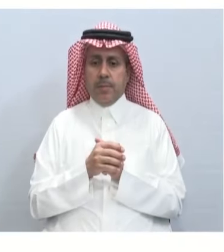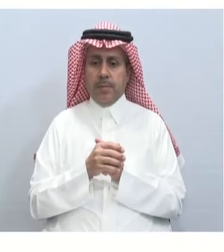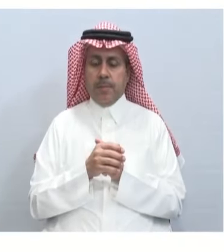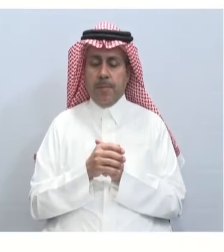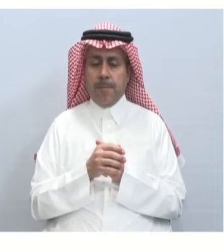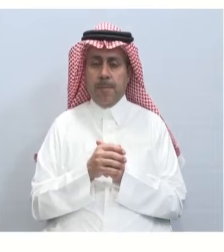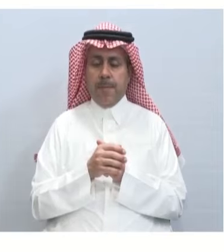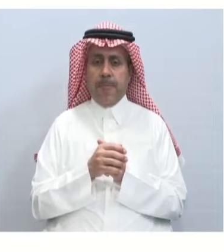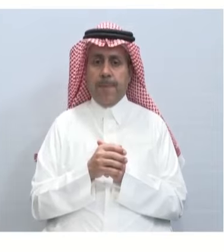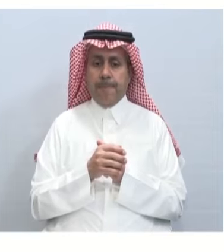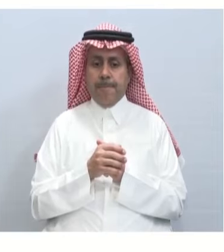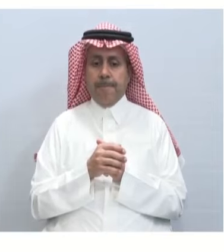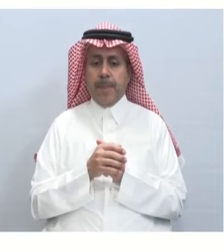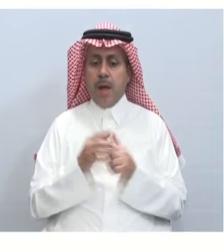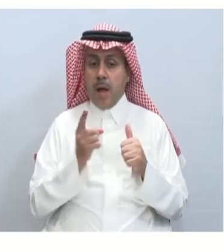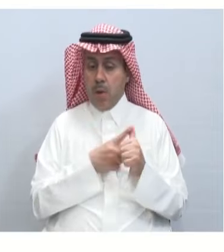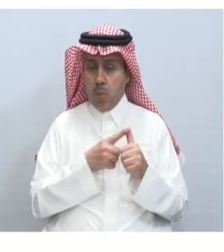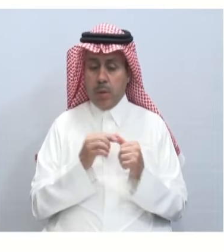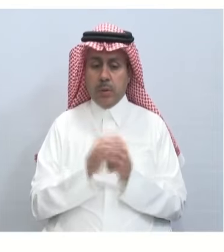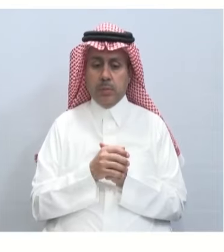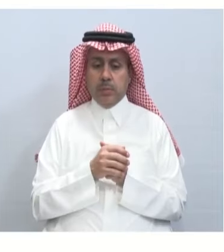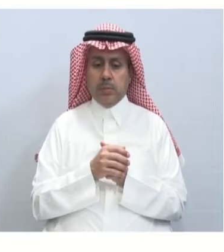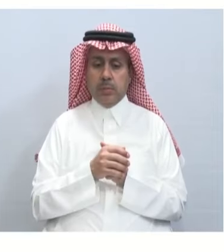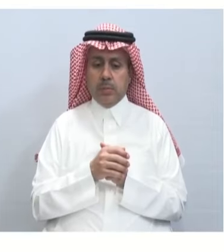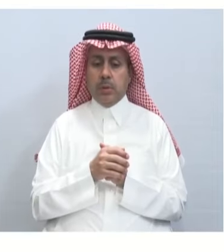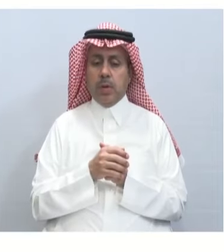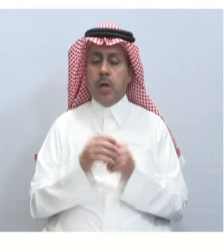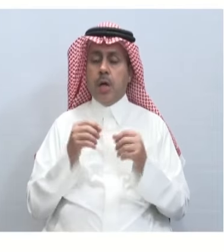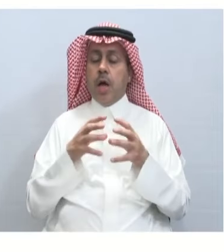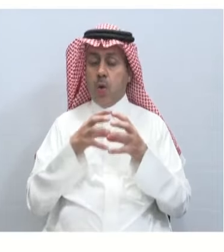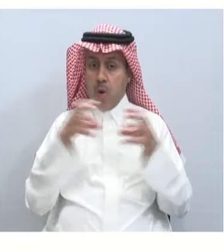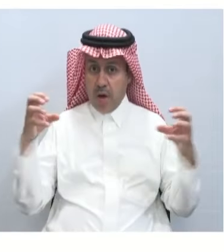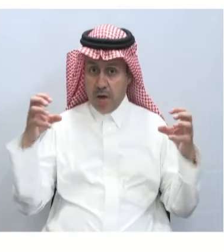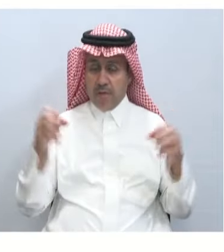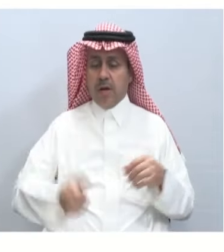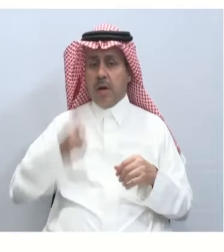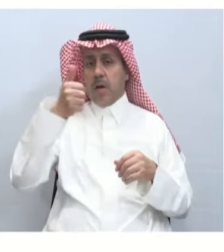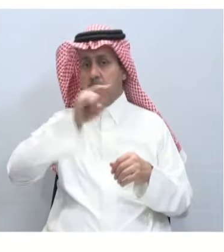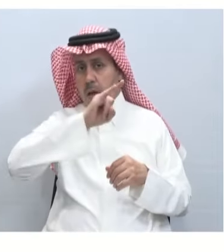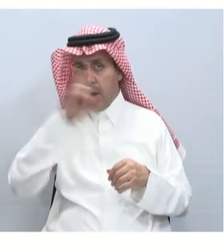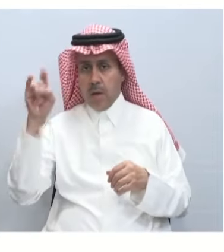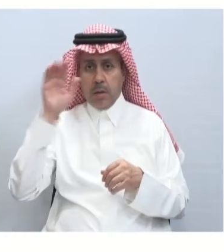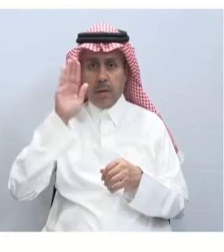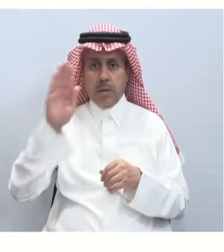من دا في درسنا لهذا اليوم ما يلي ان نعرف الاستحاضه